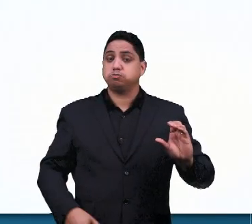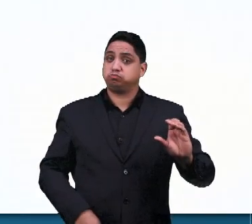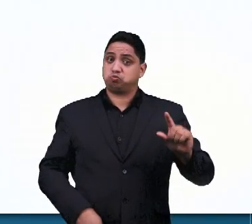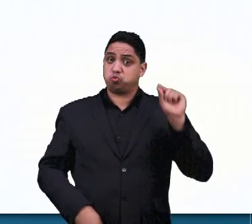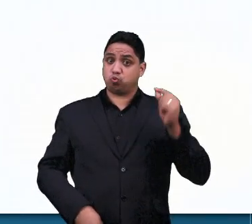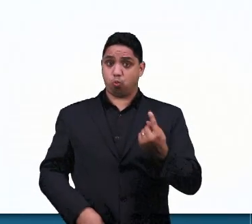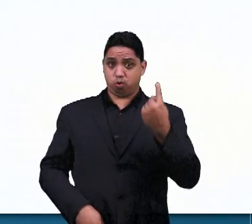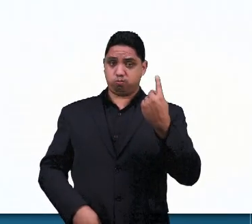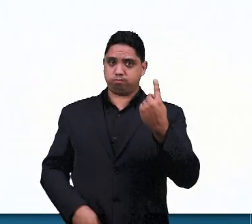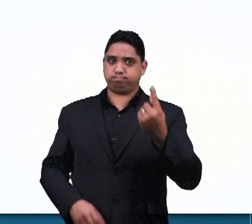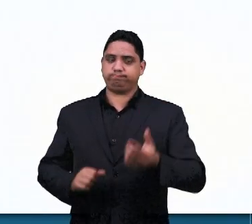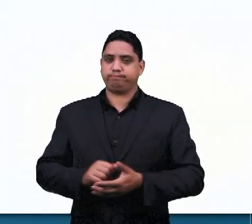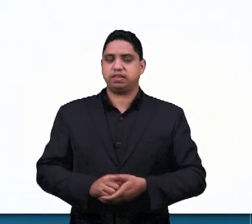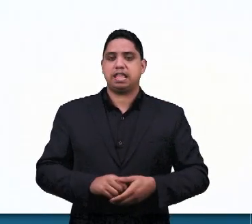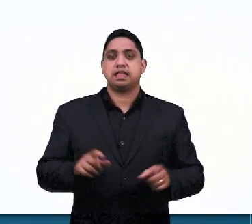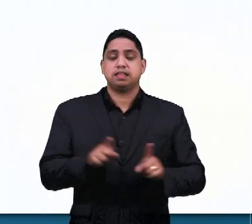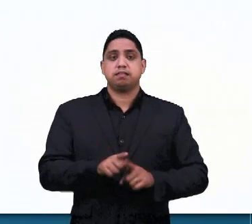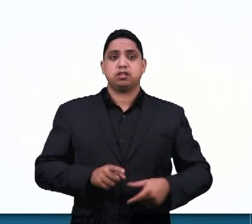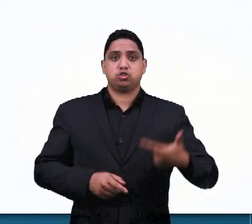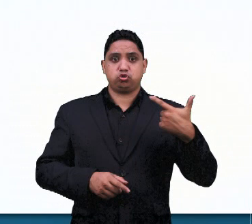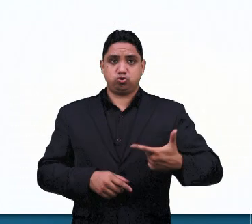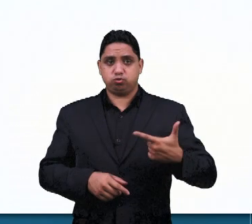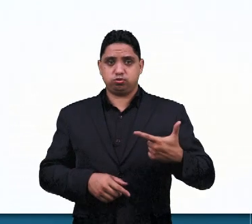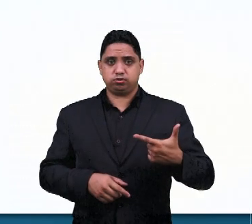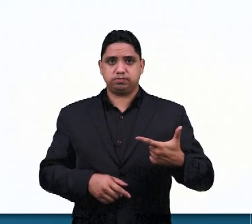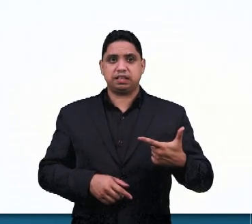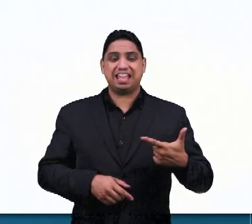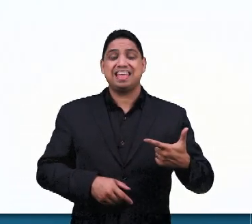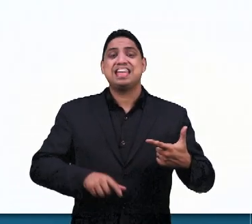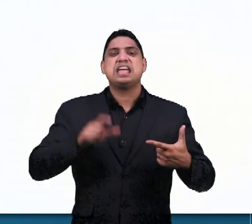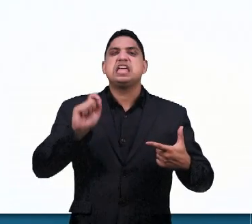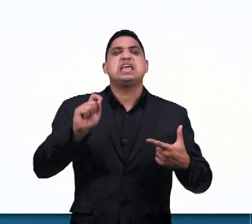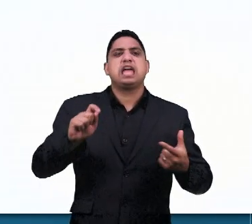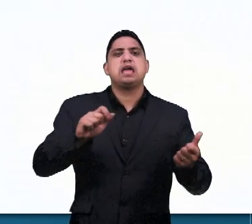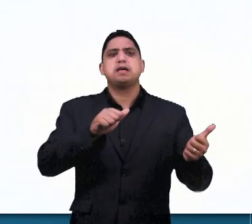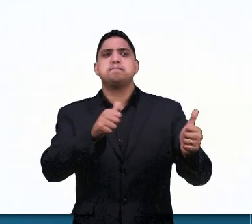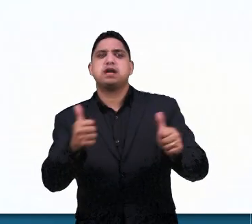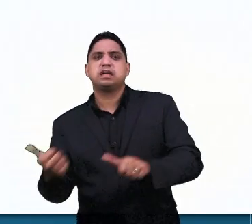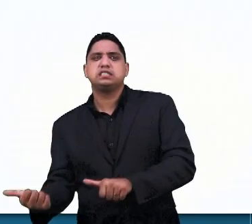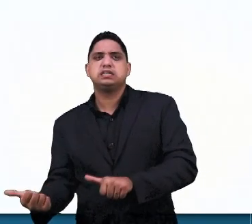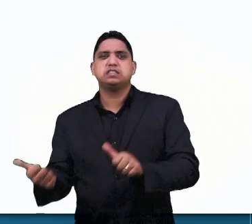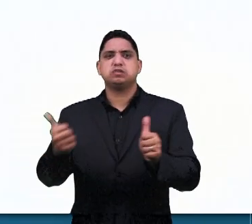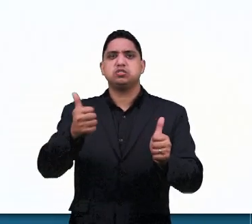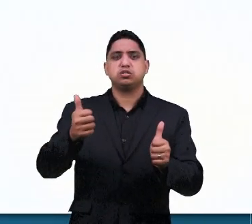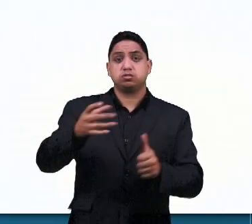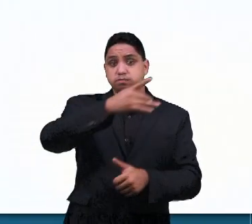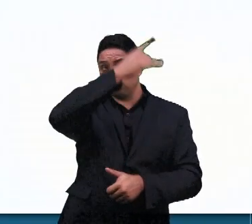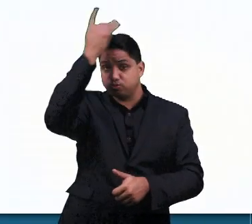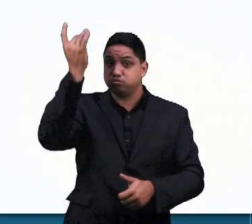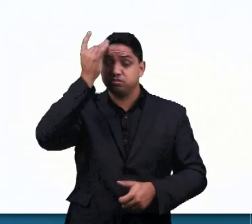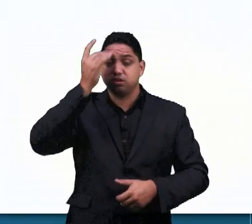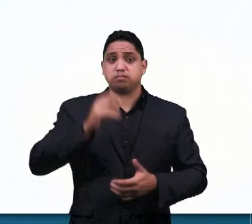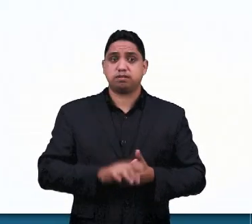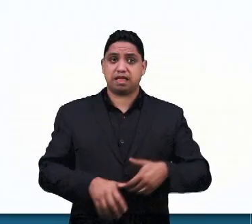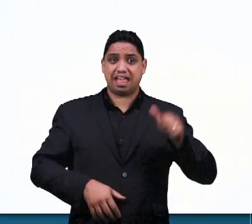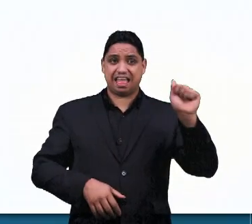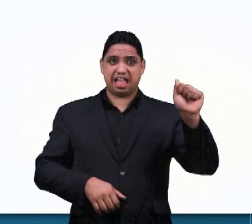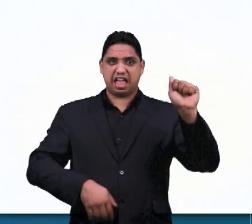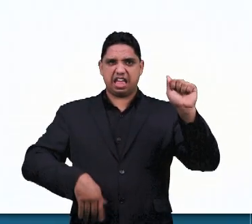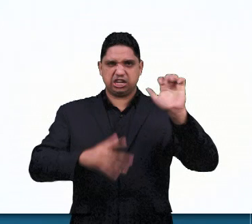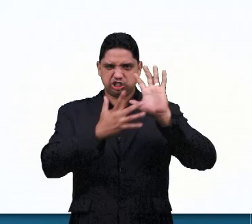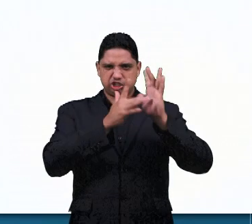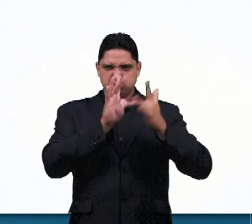La deuxième question aussi pour ce groupe, qui baptise avec le Saint-Esprit? A, c'est